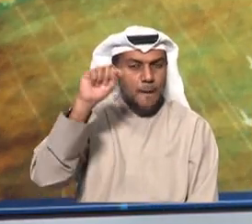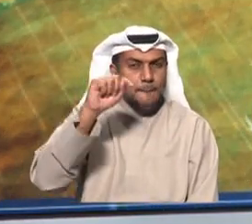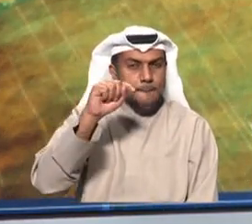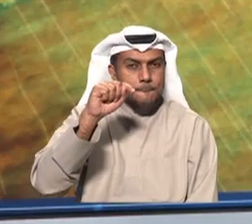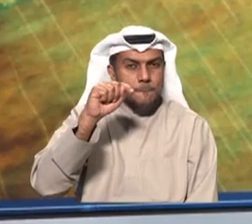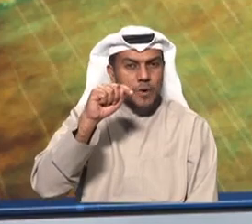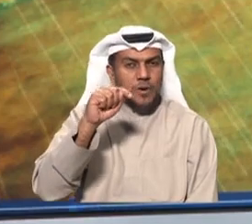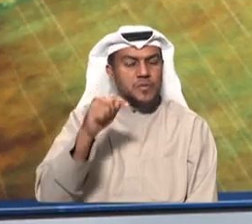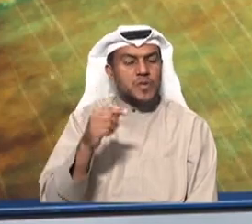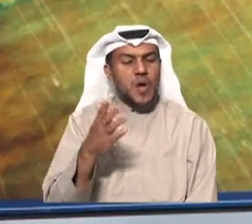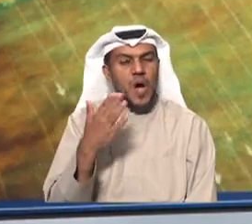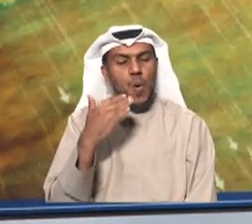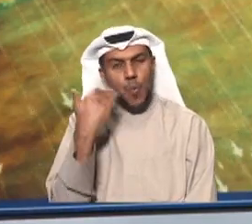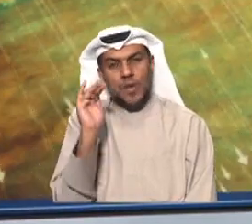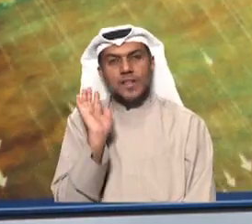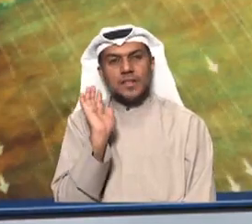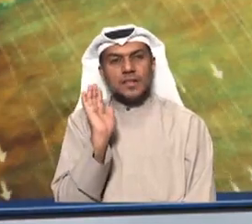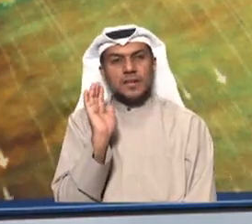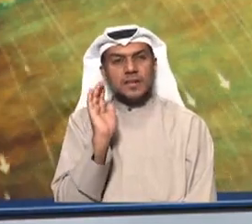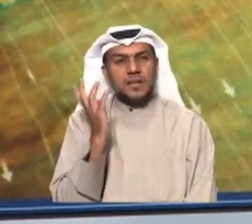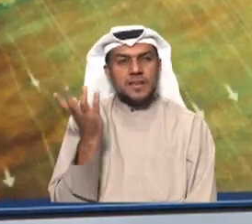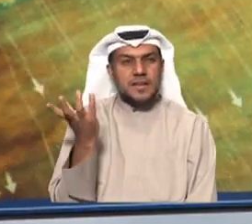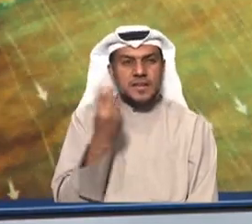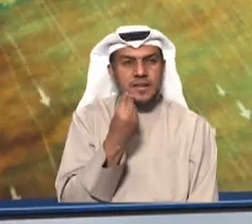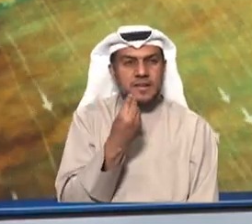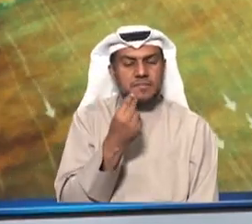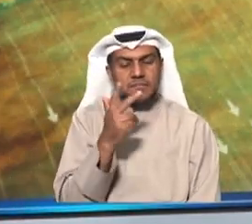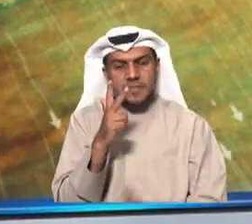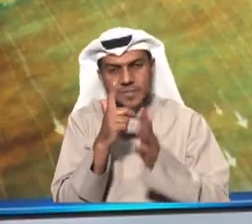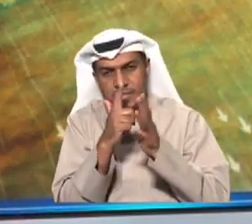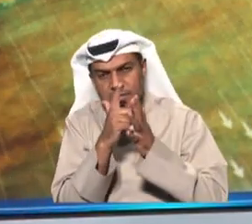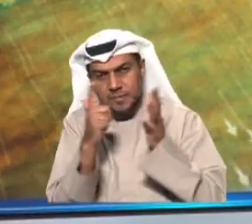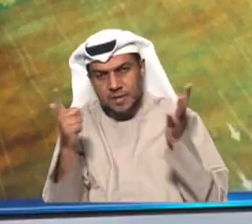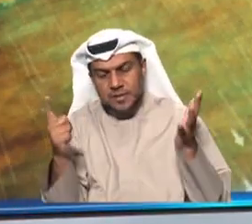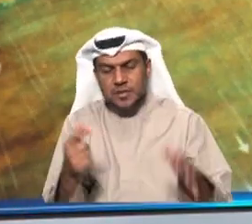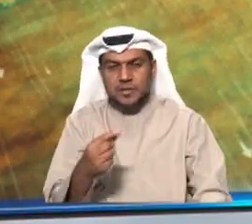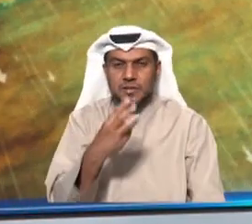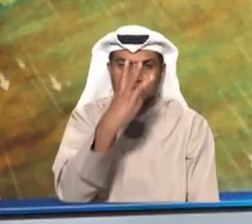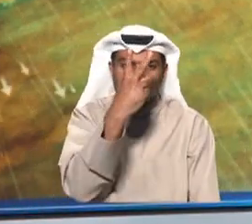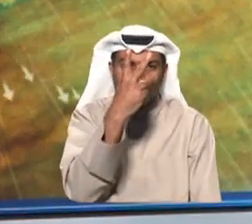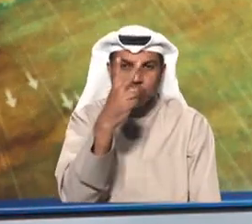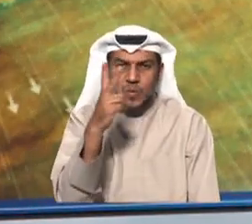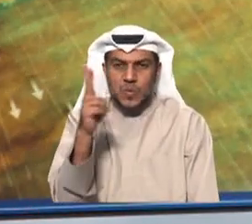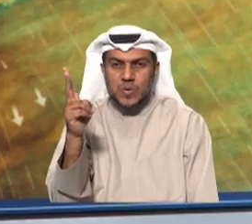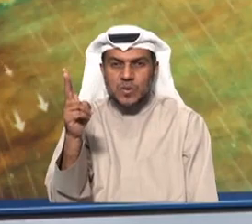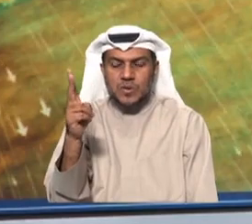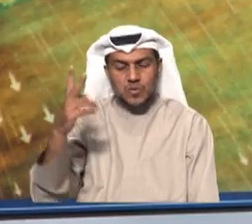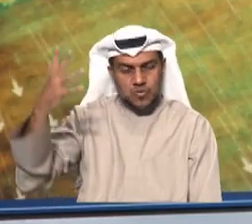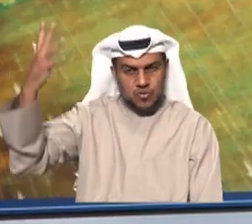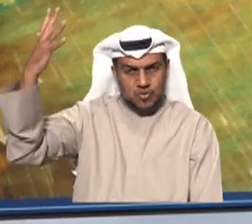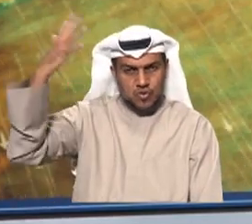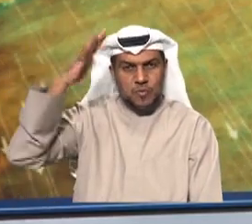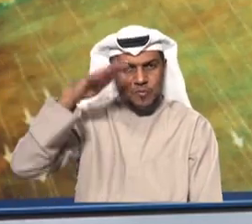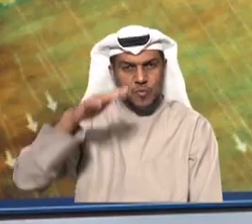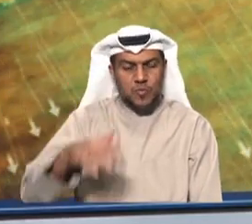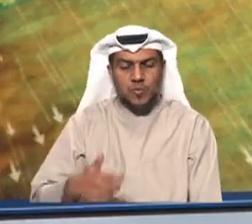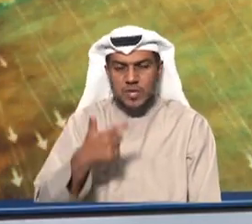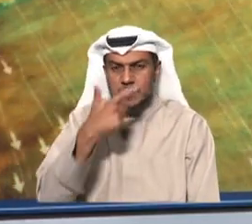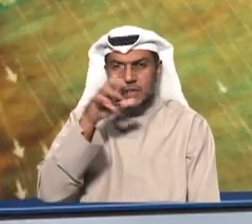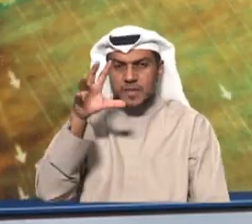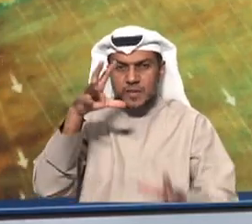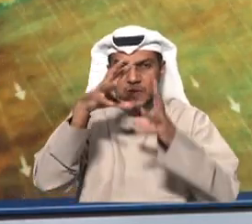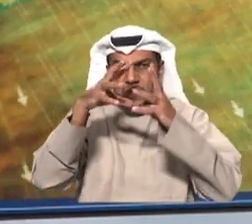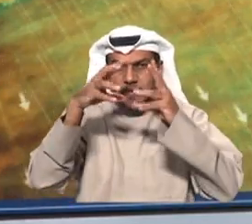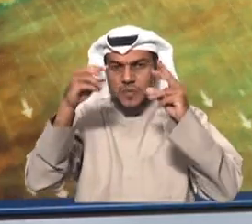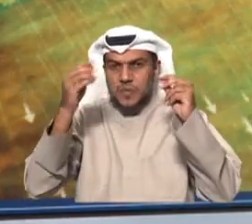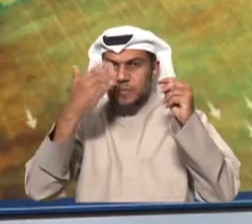معتدلة، ومتوقع تصل درجات الحرارة ما بين 17 إلى 23 درجة مئوية. أجواء مشمسة، سما صافية خالية من السحب، والهواء